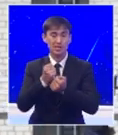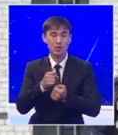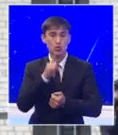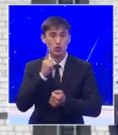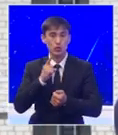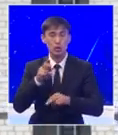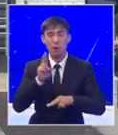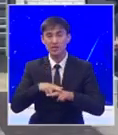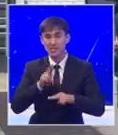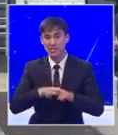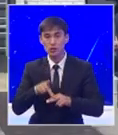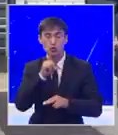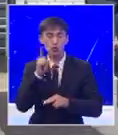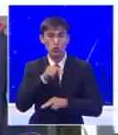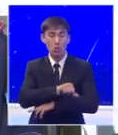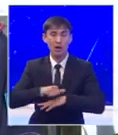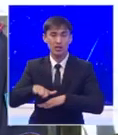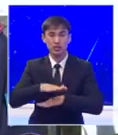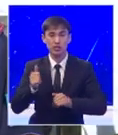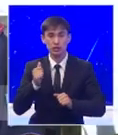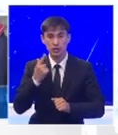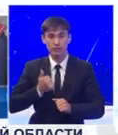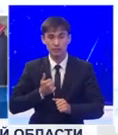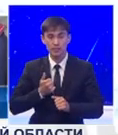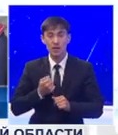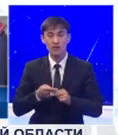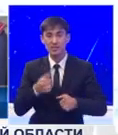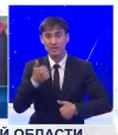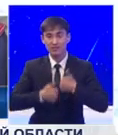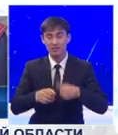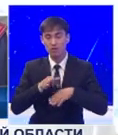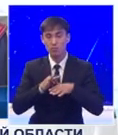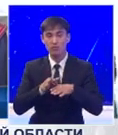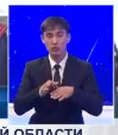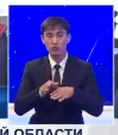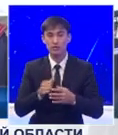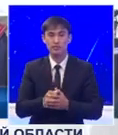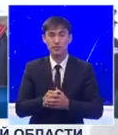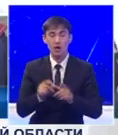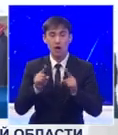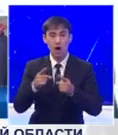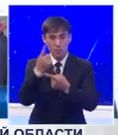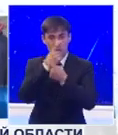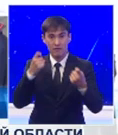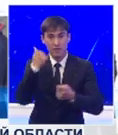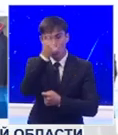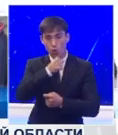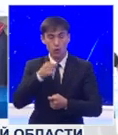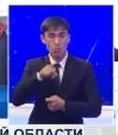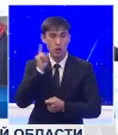юных полицейских, юных пограничников. Данные соревнования проводятся в рамках объявленного года